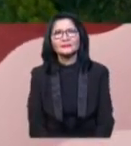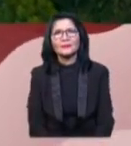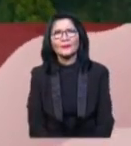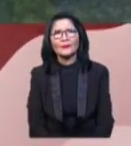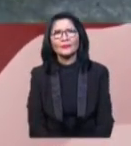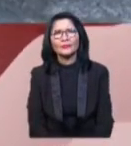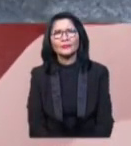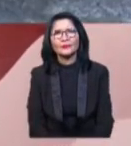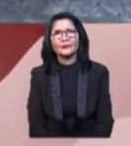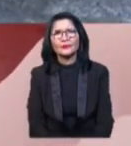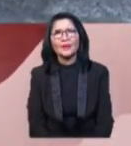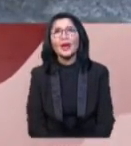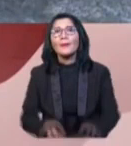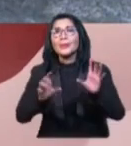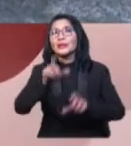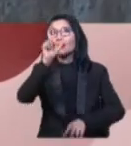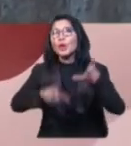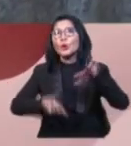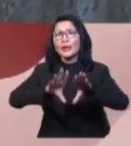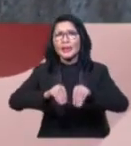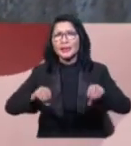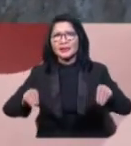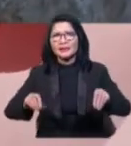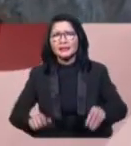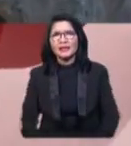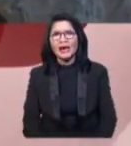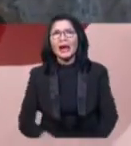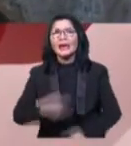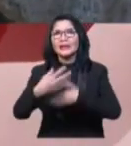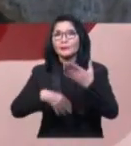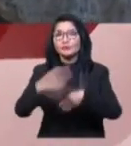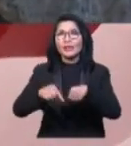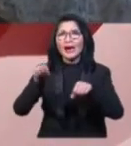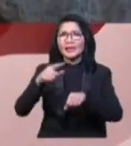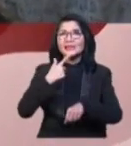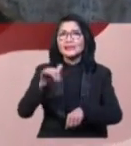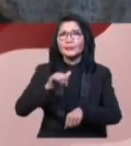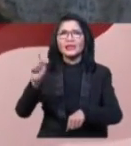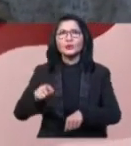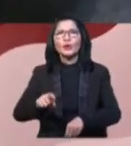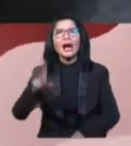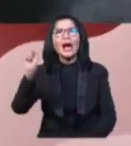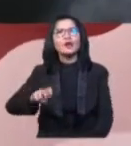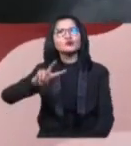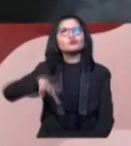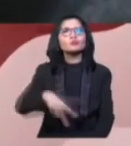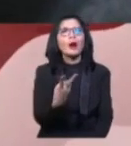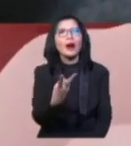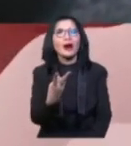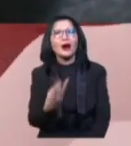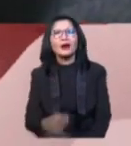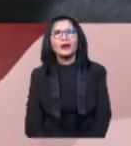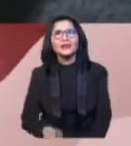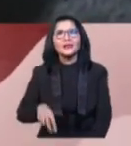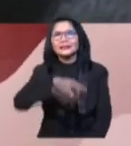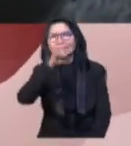dan banyak banget pekerja-pekerja di keempat industri ini yang akhirnya harus banting setir.